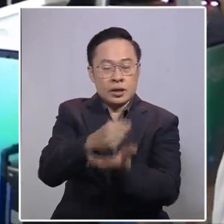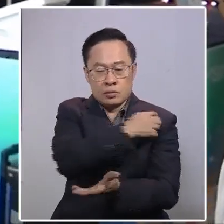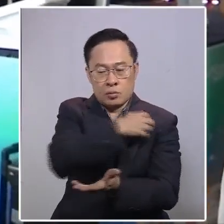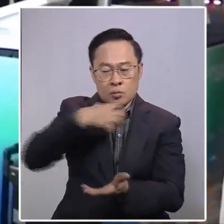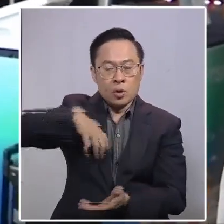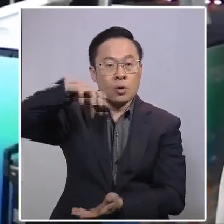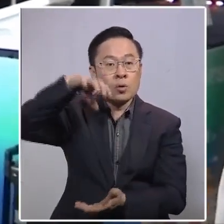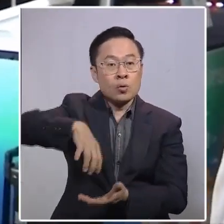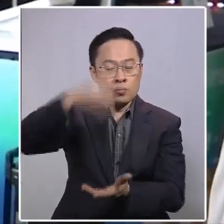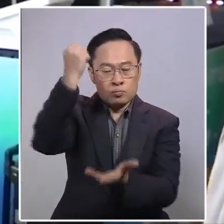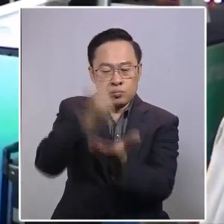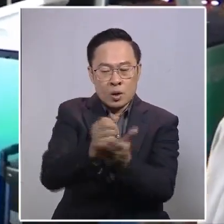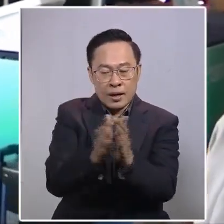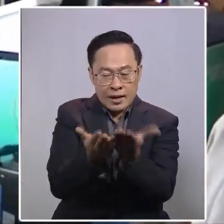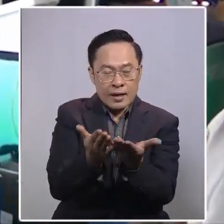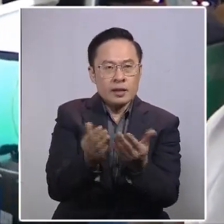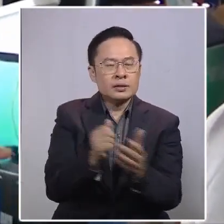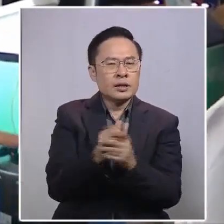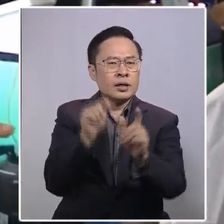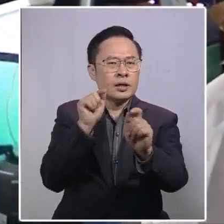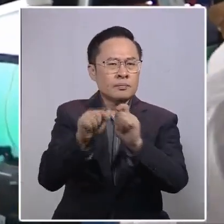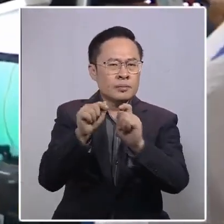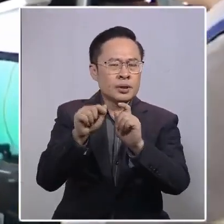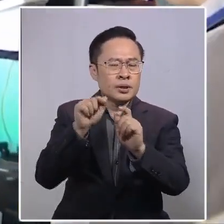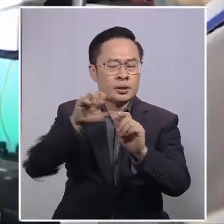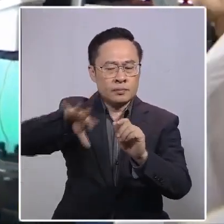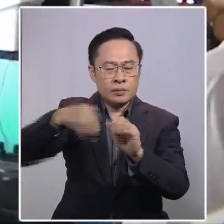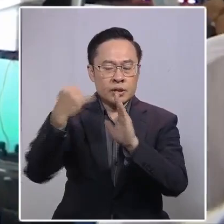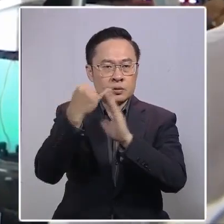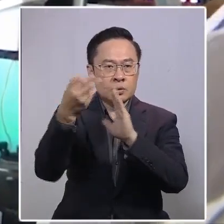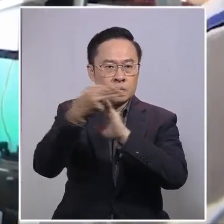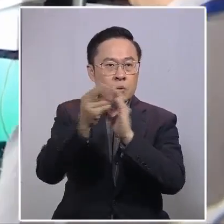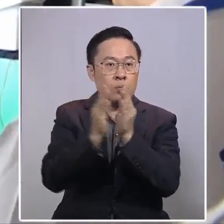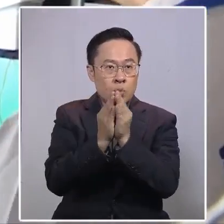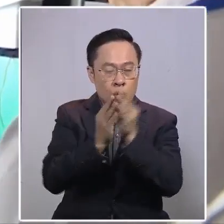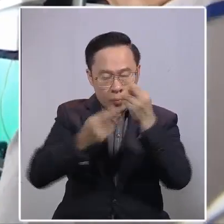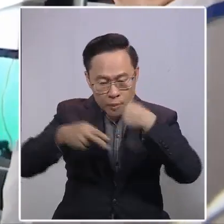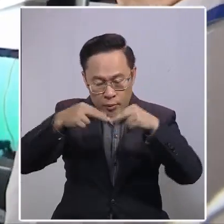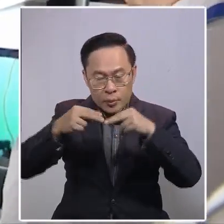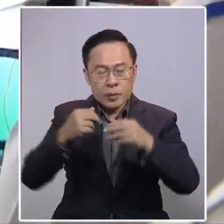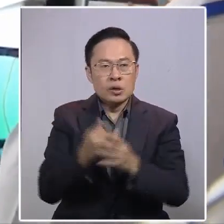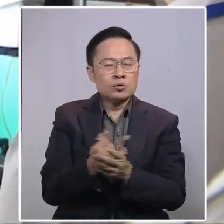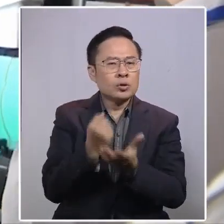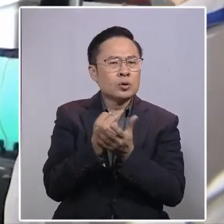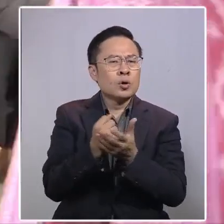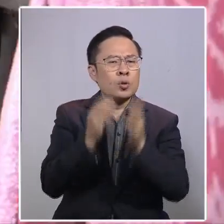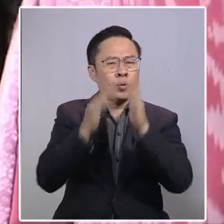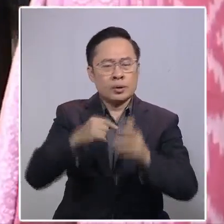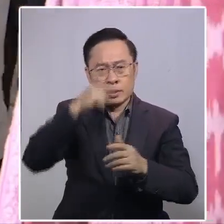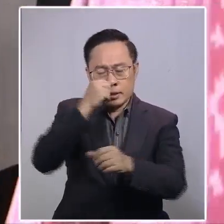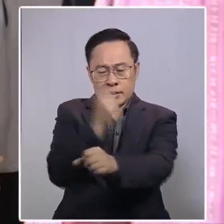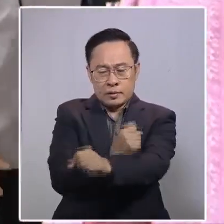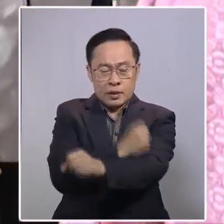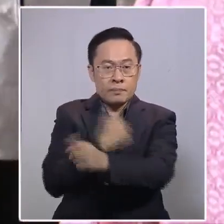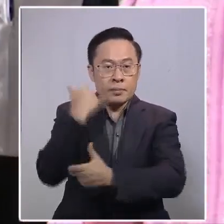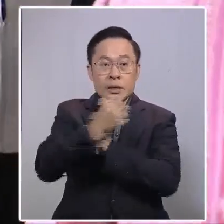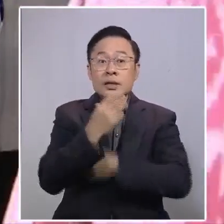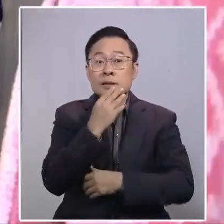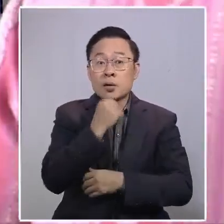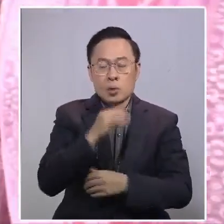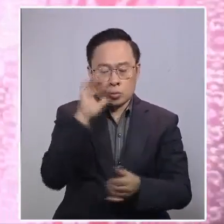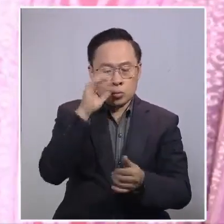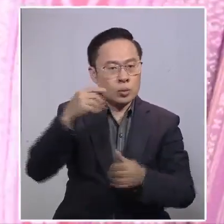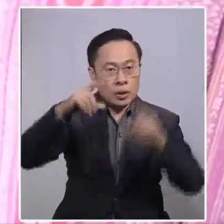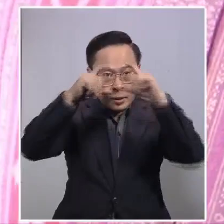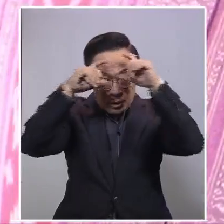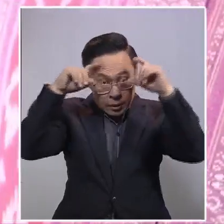งสุลณที่ว่าการอำเภอเมืองหนองบัวลำภูส่วนความคืบหน้าเรื่องการช่วยเหลือตัวประกันชาวไทยในอิสราเอลตอนนี้ยังคง